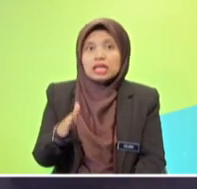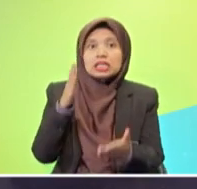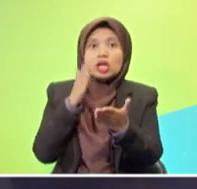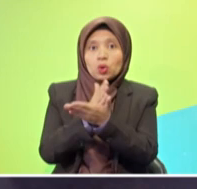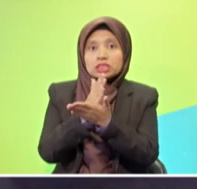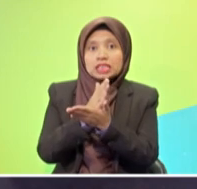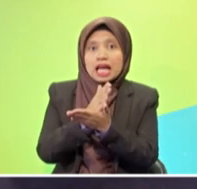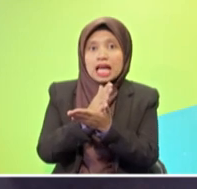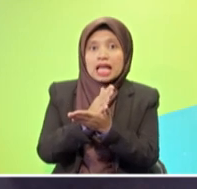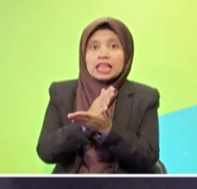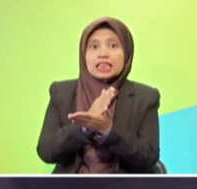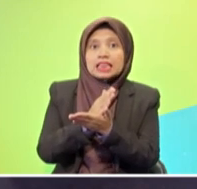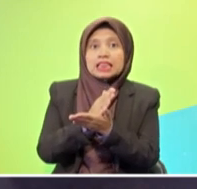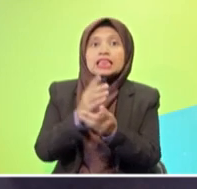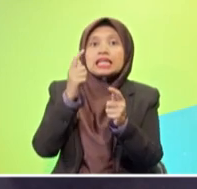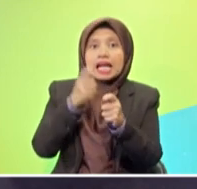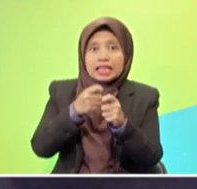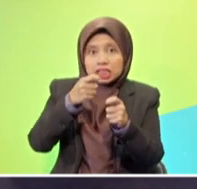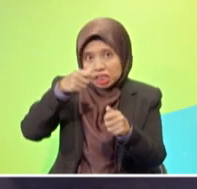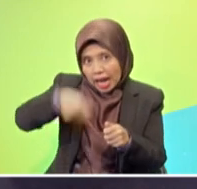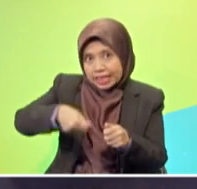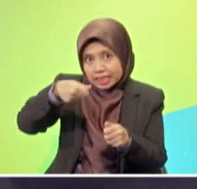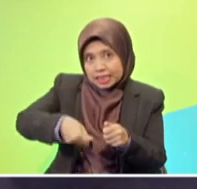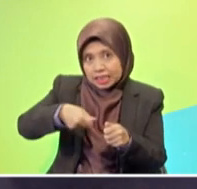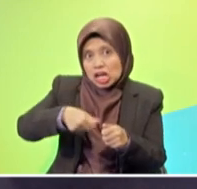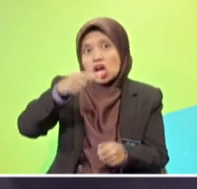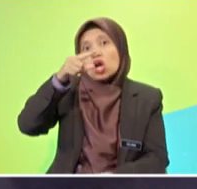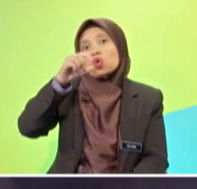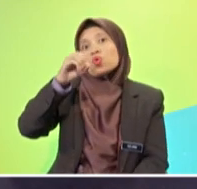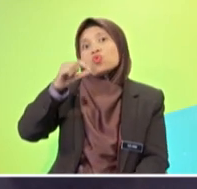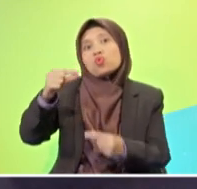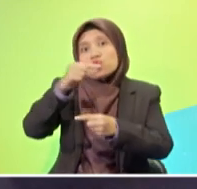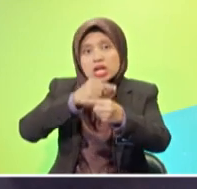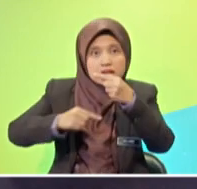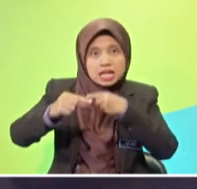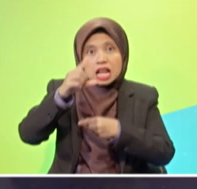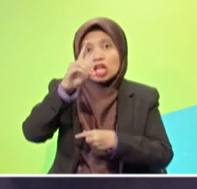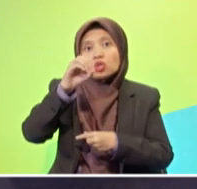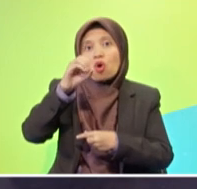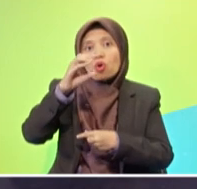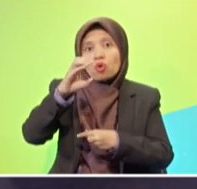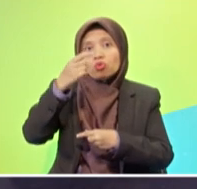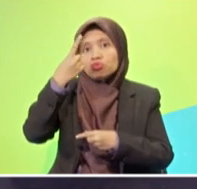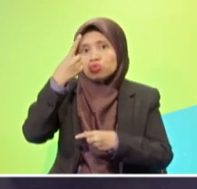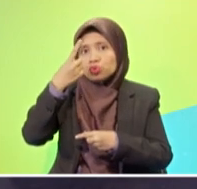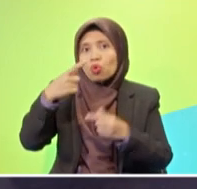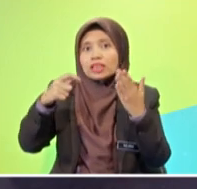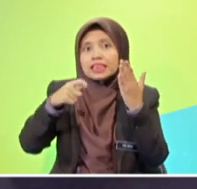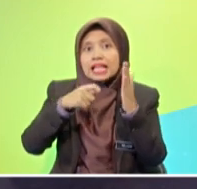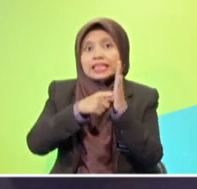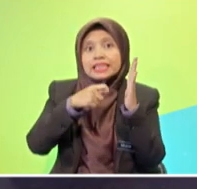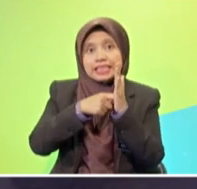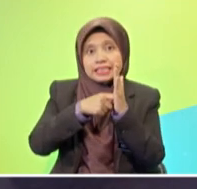menekan pautan Google Docs aplikasi Google Docs untuk mereka menanda teknik kue